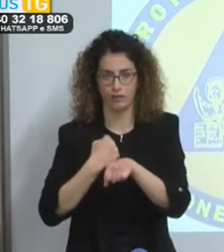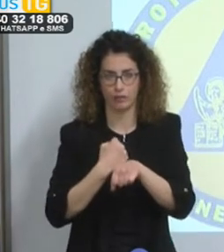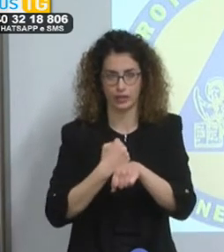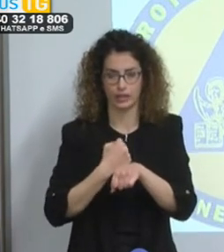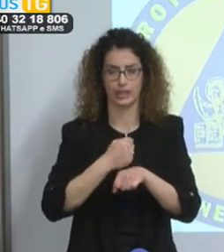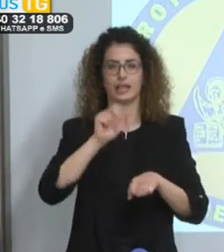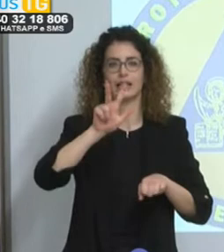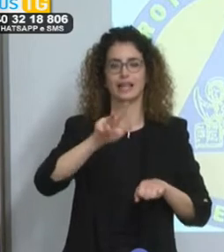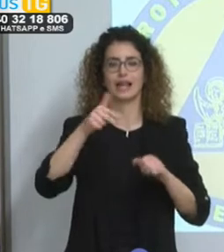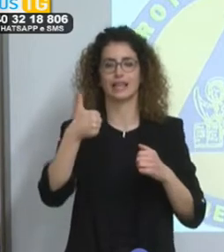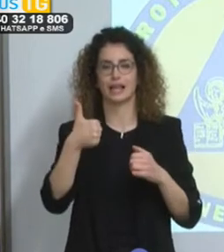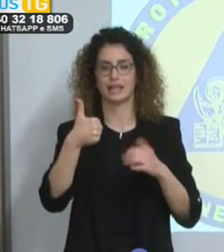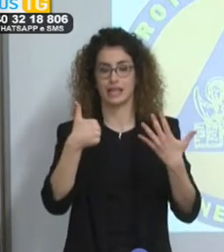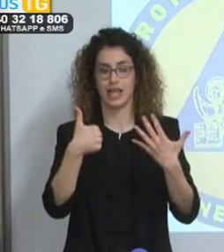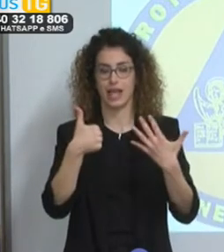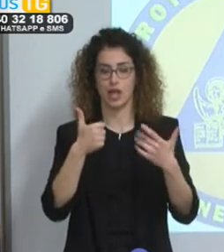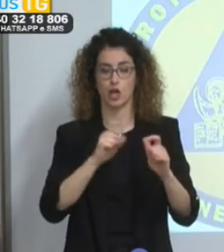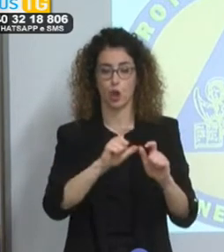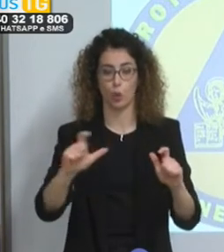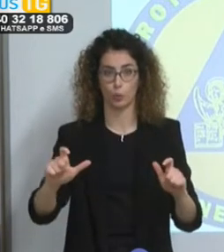36 comuni,